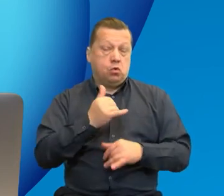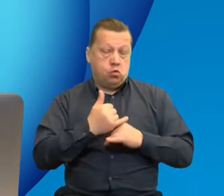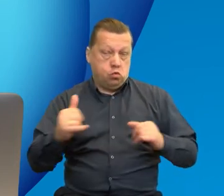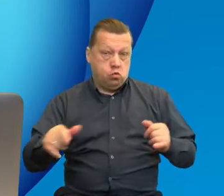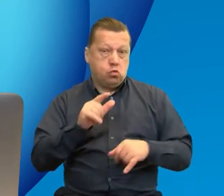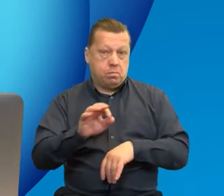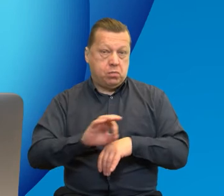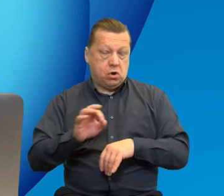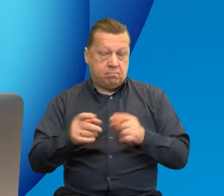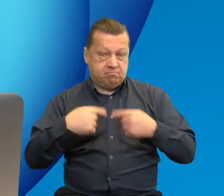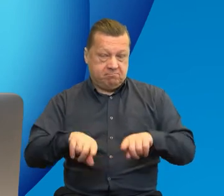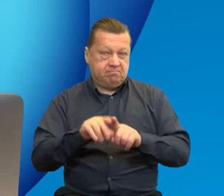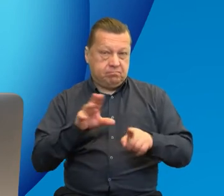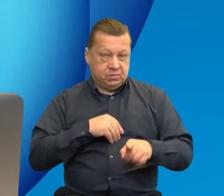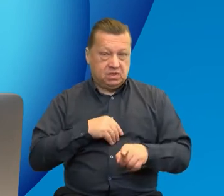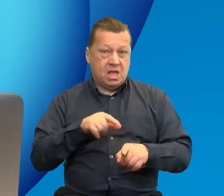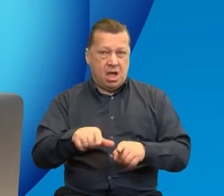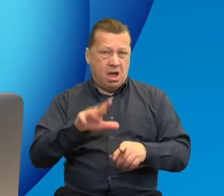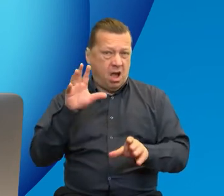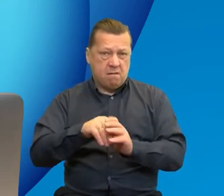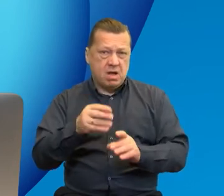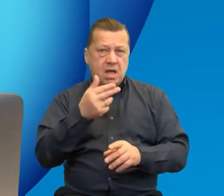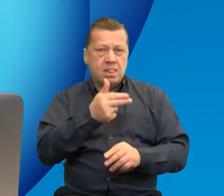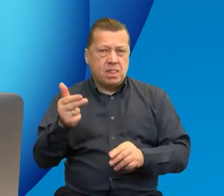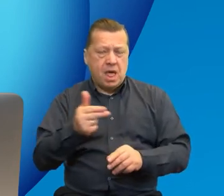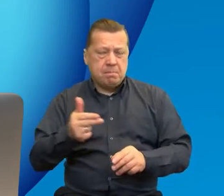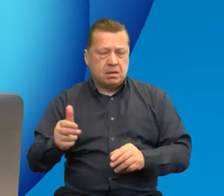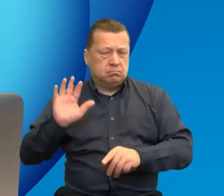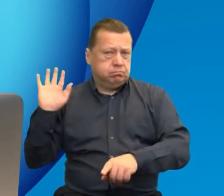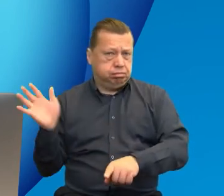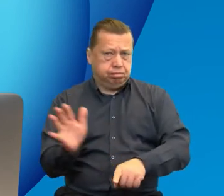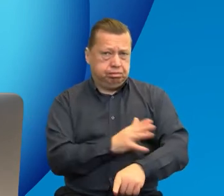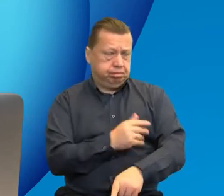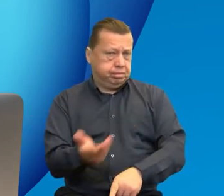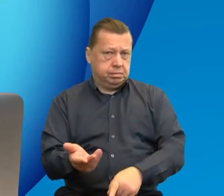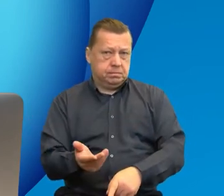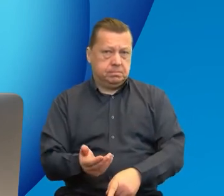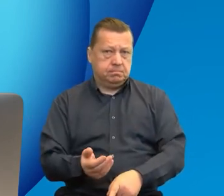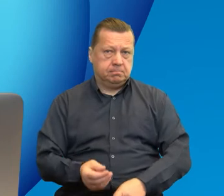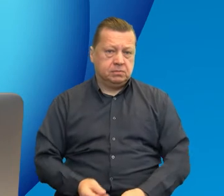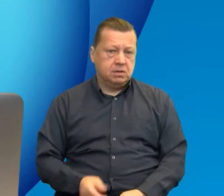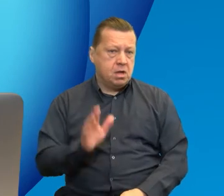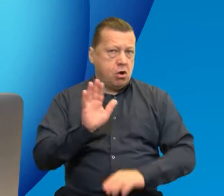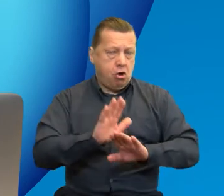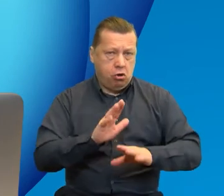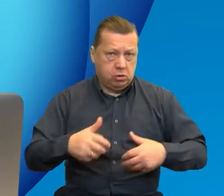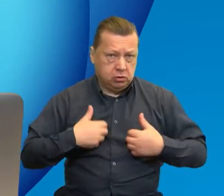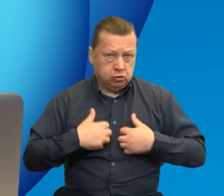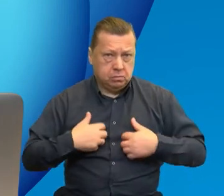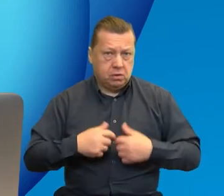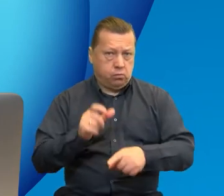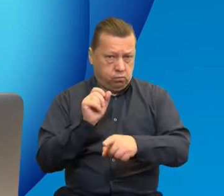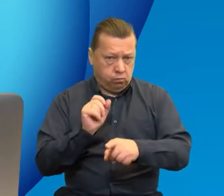ta tematyka jest bardzo szeroka, przekrojowa, bo to są i tematy z zakresu ochrony środowiska,